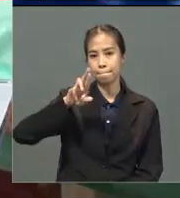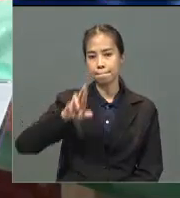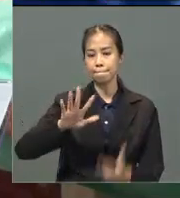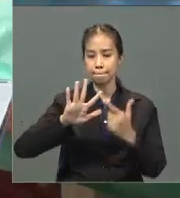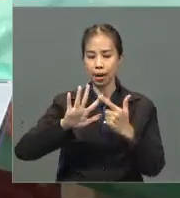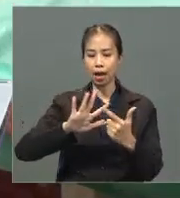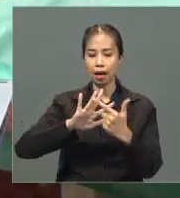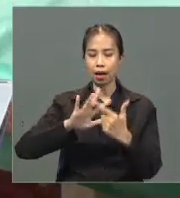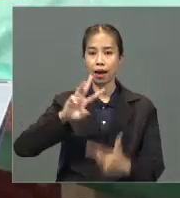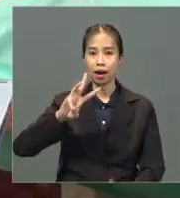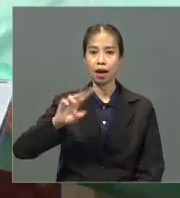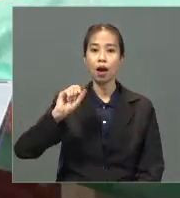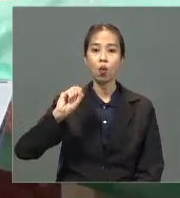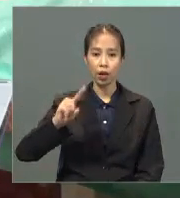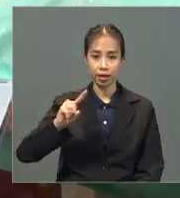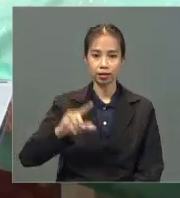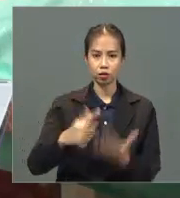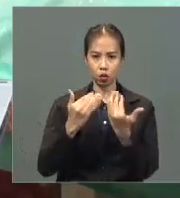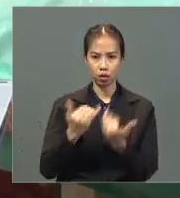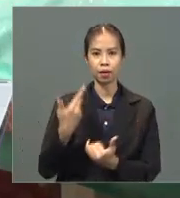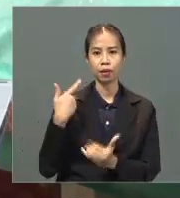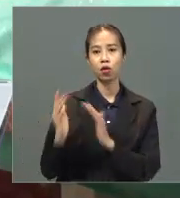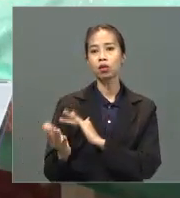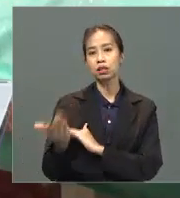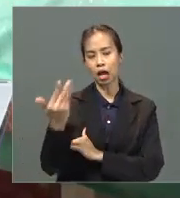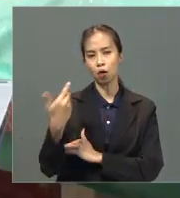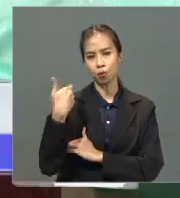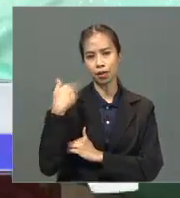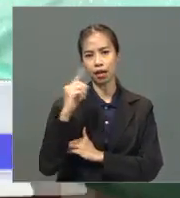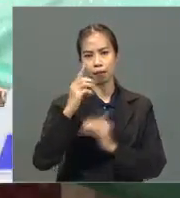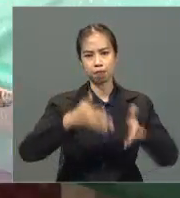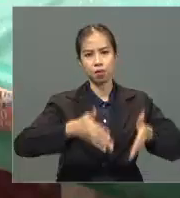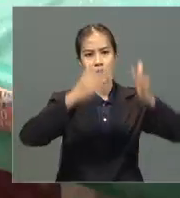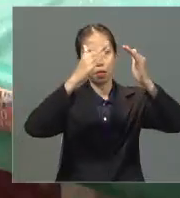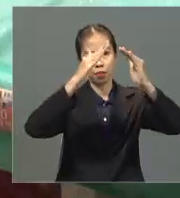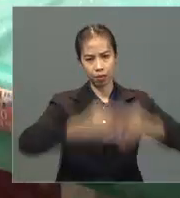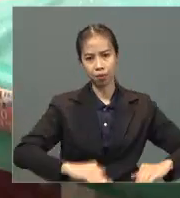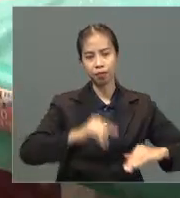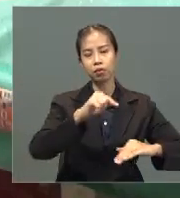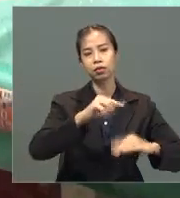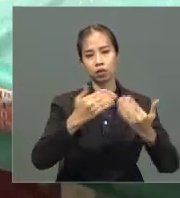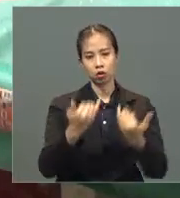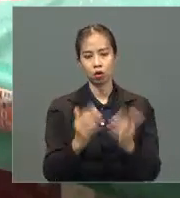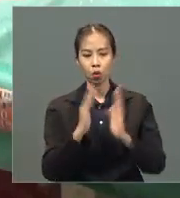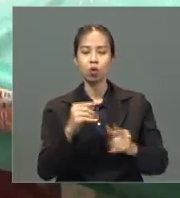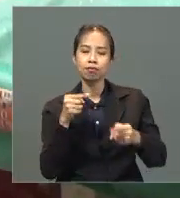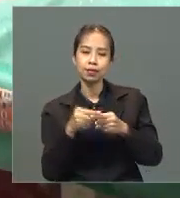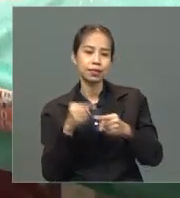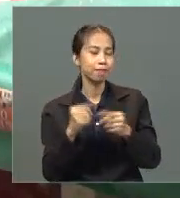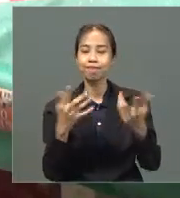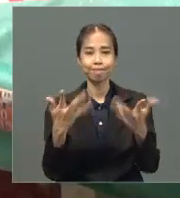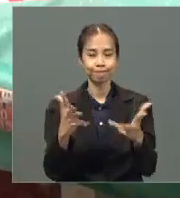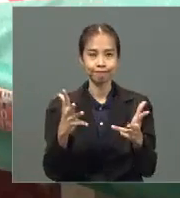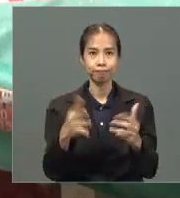ที่ผ่านมานะคะก็ได้เกิดเหตุการณ์การสาดถล่มลงมาค่ะซึ่งเหตุการณ์ในครั้งนี้นะคะก็ไม่มีผู้ได้รับบาดเจ็บแต่อย่าง